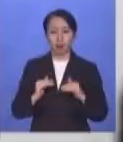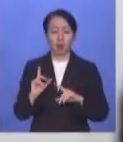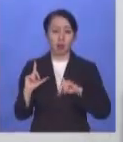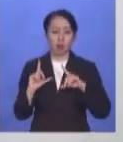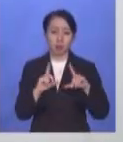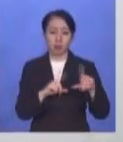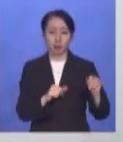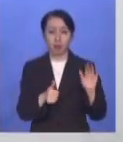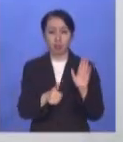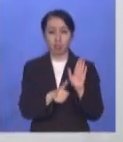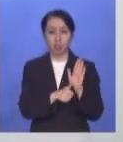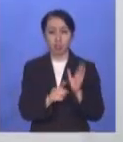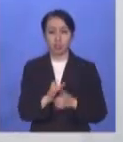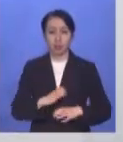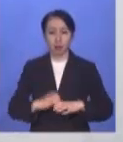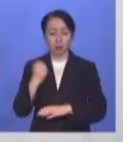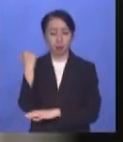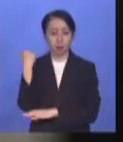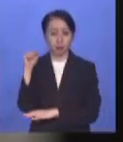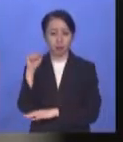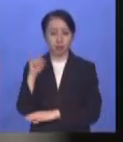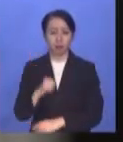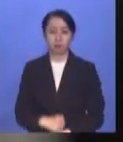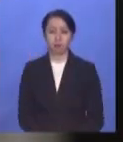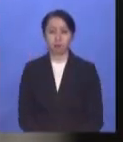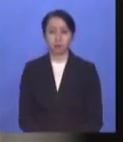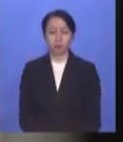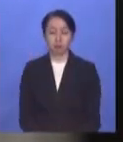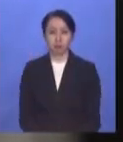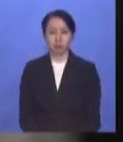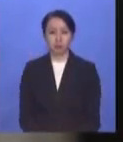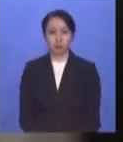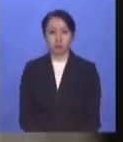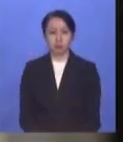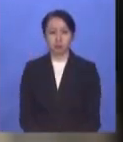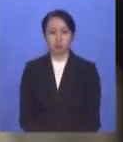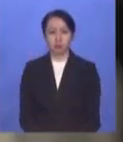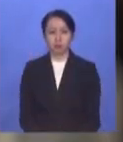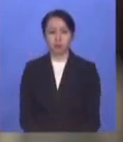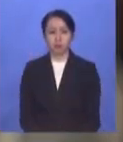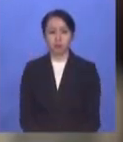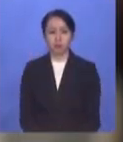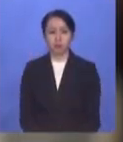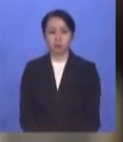отправятся 6 команд-победителей. Елена Горбань, Улан-Удэ, Садиль Нуржанов, служба новостей.